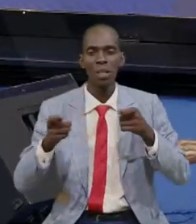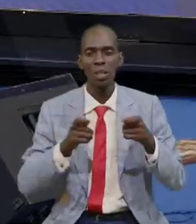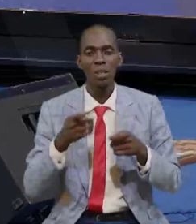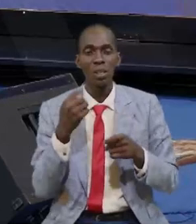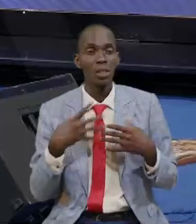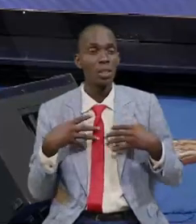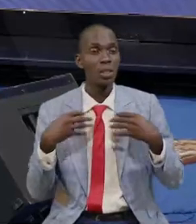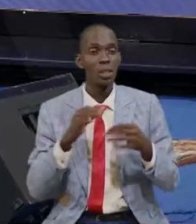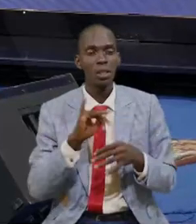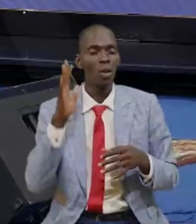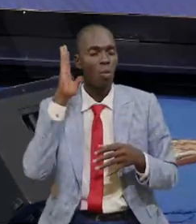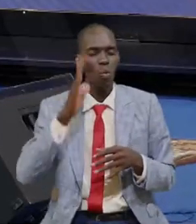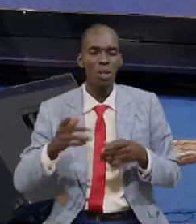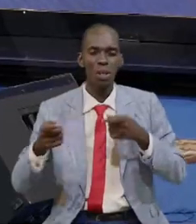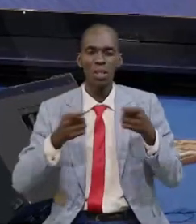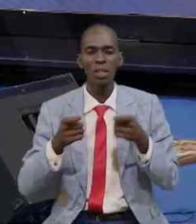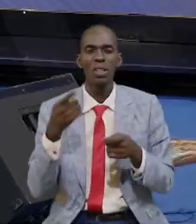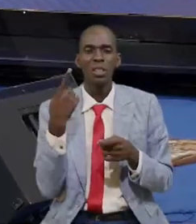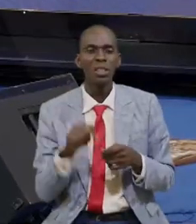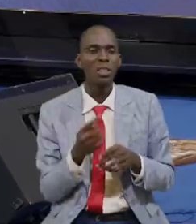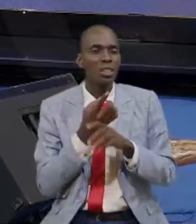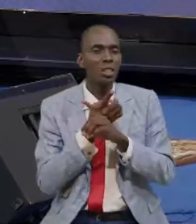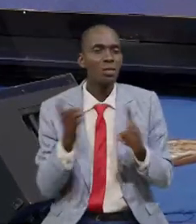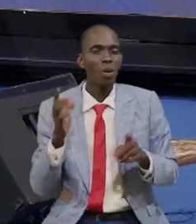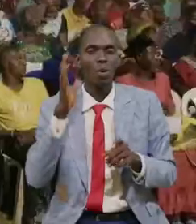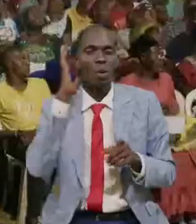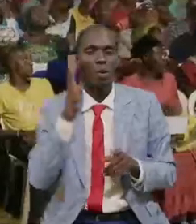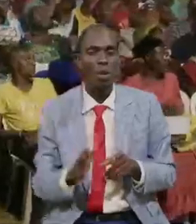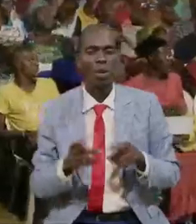va régner. Le libérateur va régner.